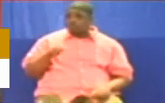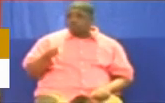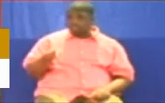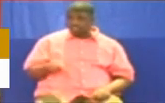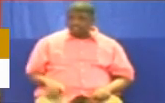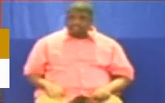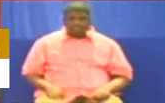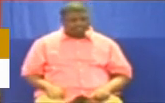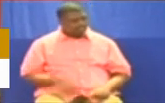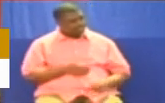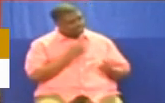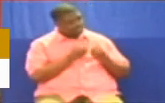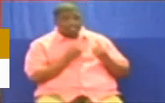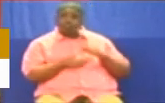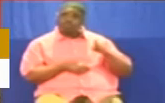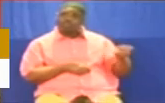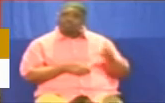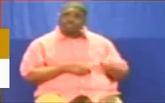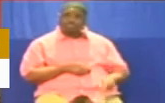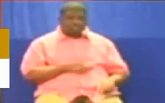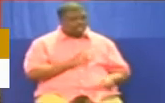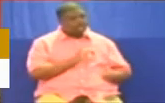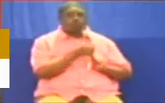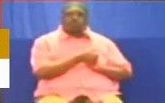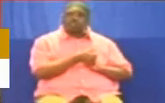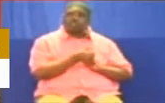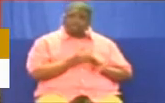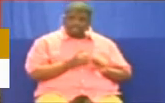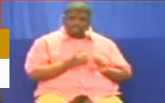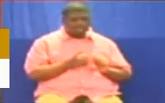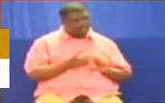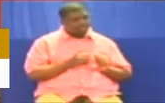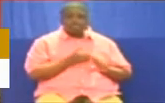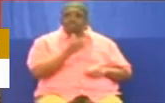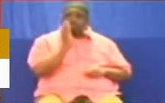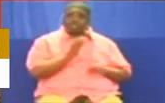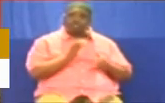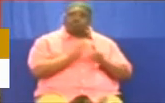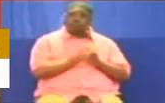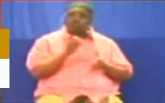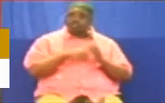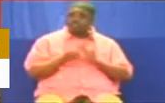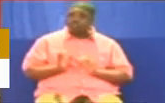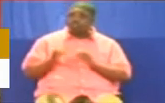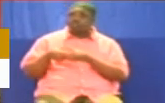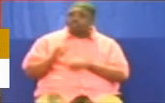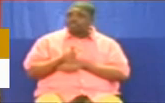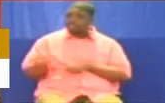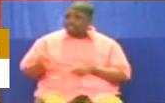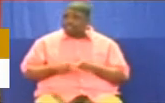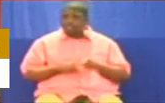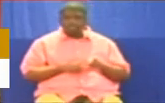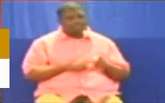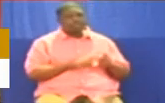na hapa anaposema represent the United Republic in the meeting relating to the bilateral, regional and